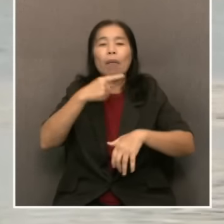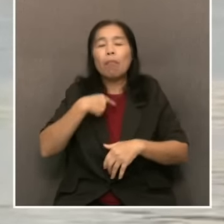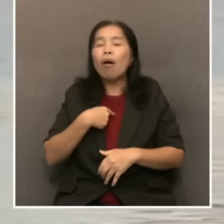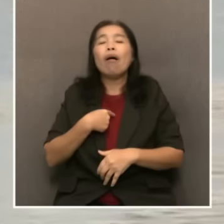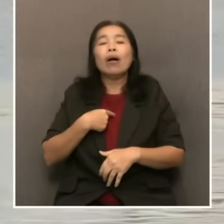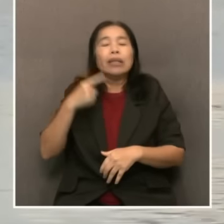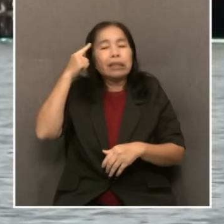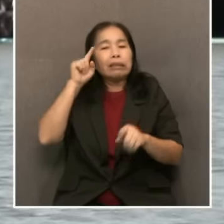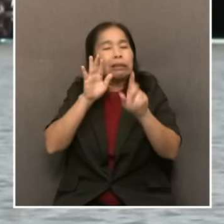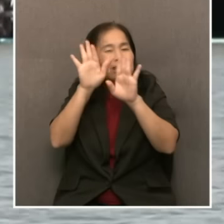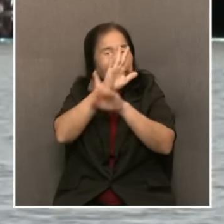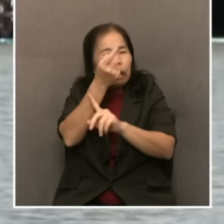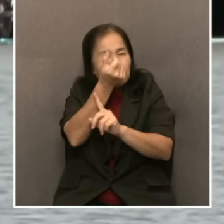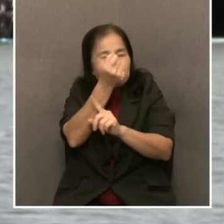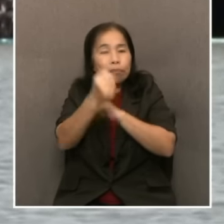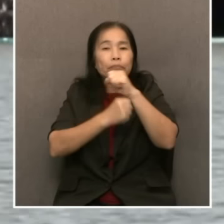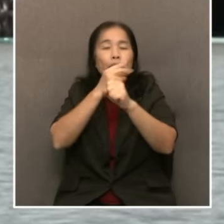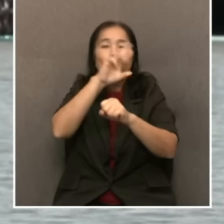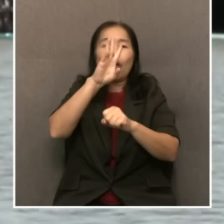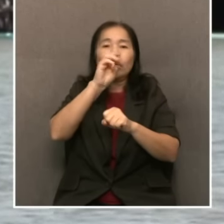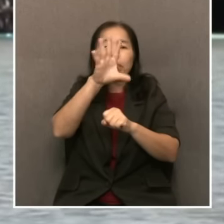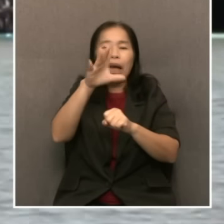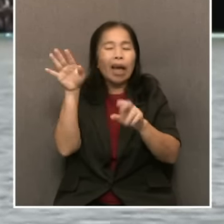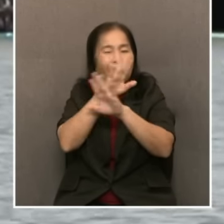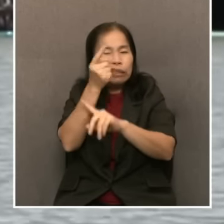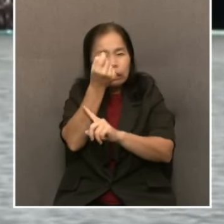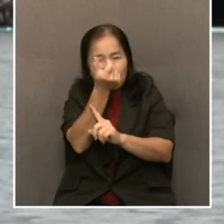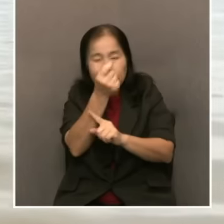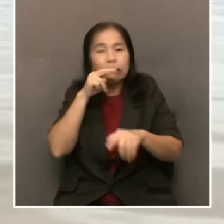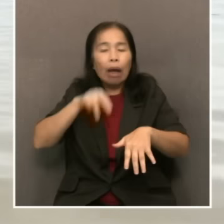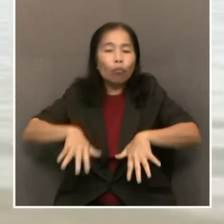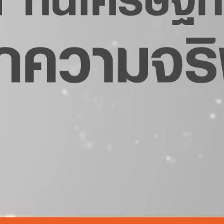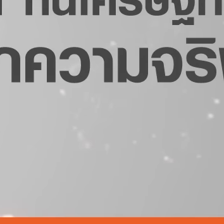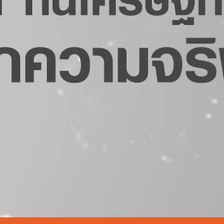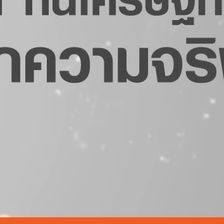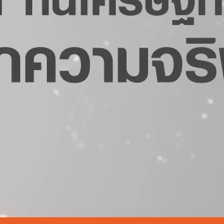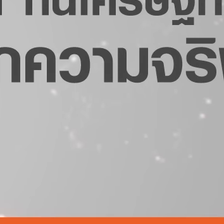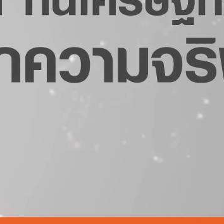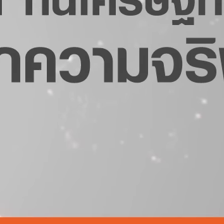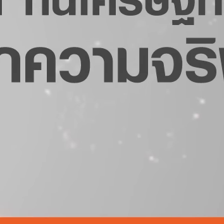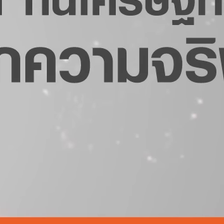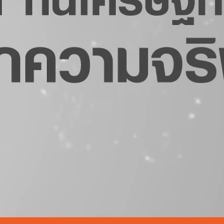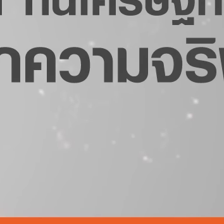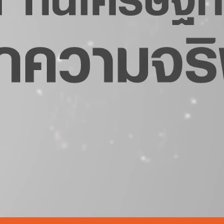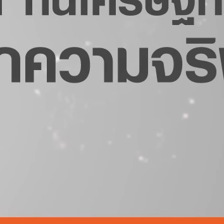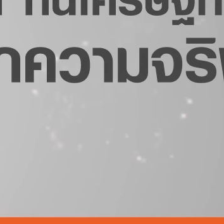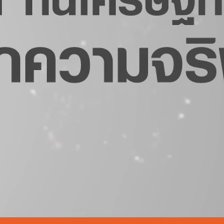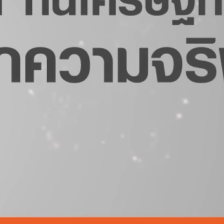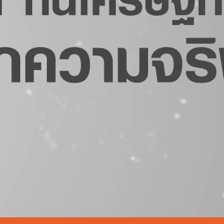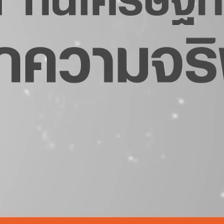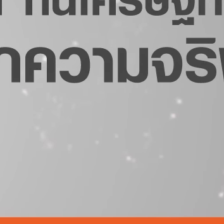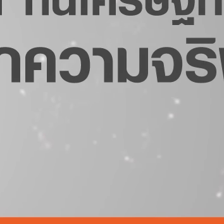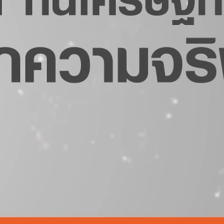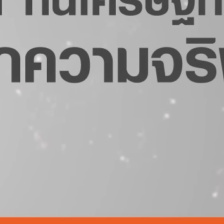กับปี2565ที่มีน้ำมากเช่นเดียวกันค่ะข่ะขบคุณที่ติดตามรับชมรายการ